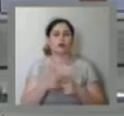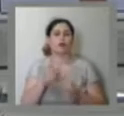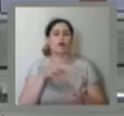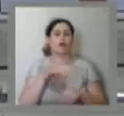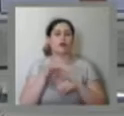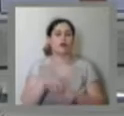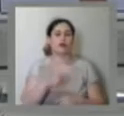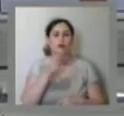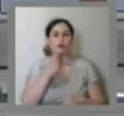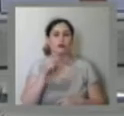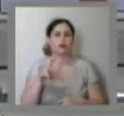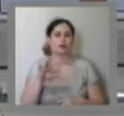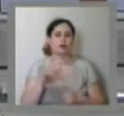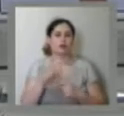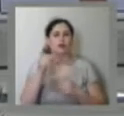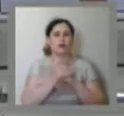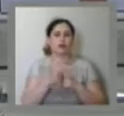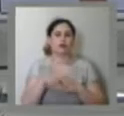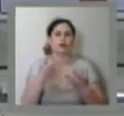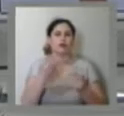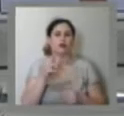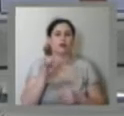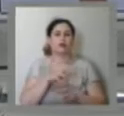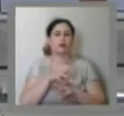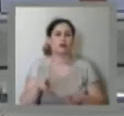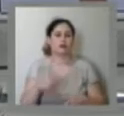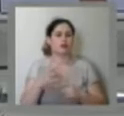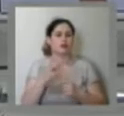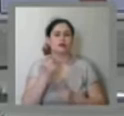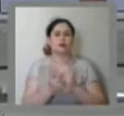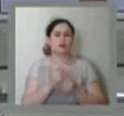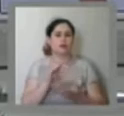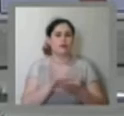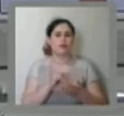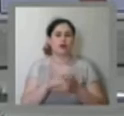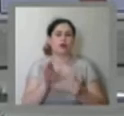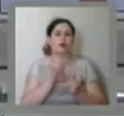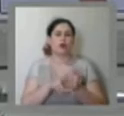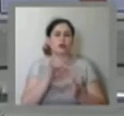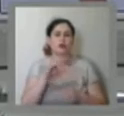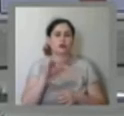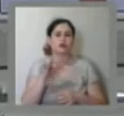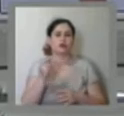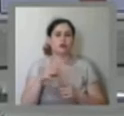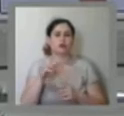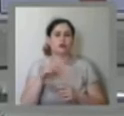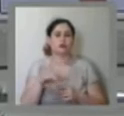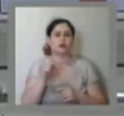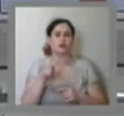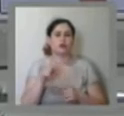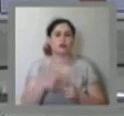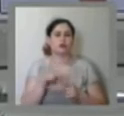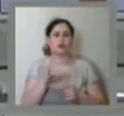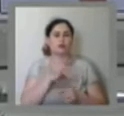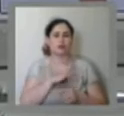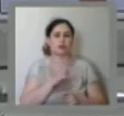ЗНО. Увечері цього дня Кабінет міністрів вніс зміни. Через погіршення епідситуації тестування у закладах освіти було